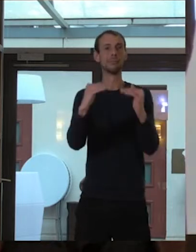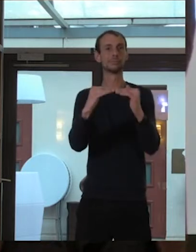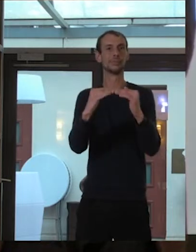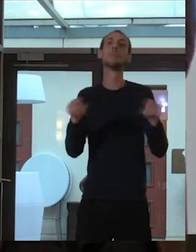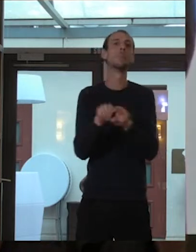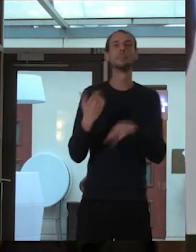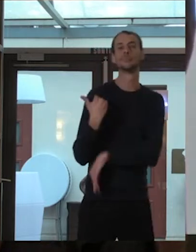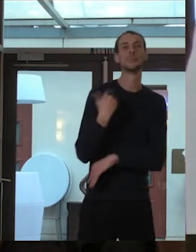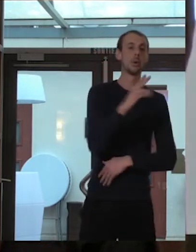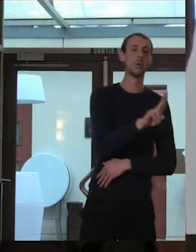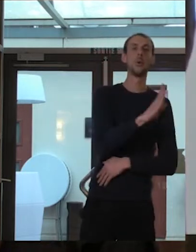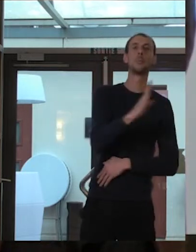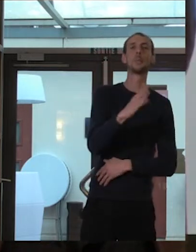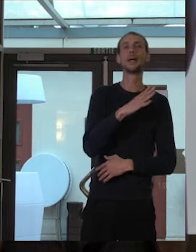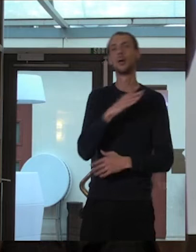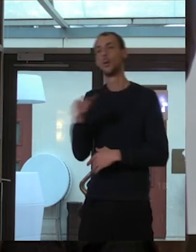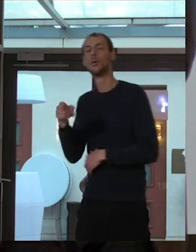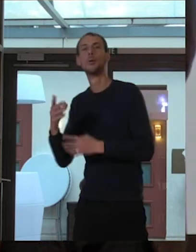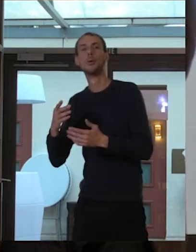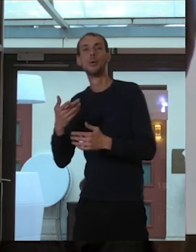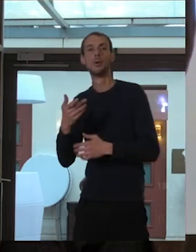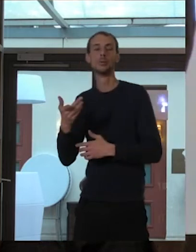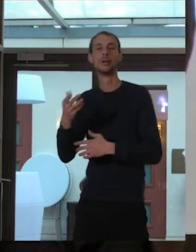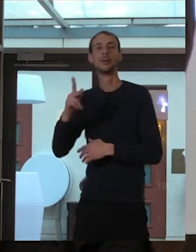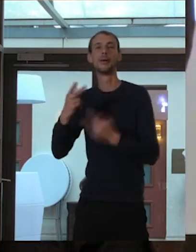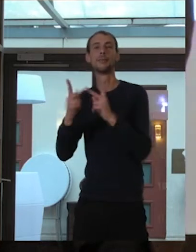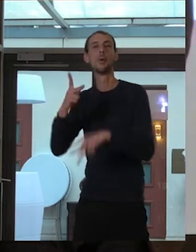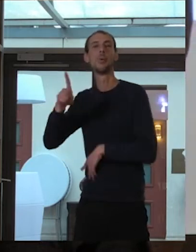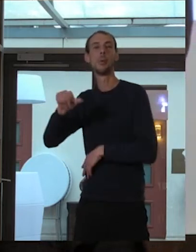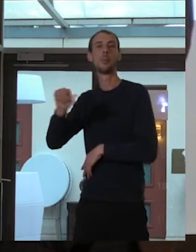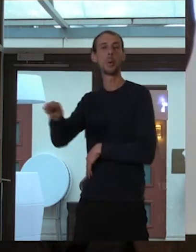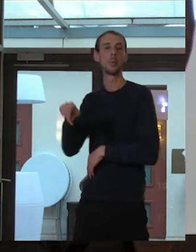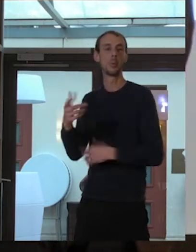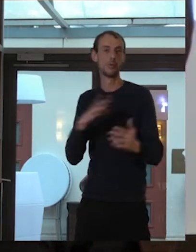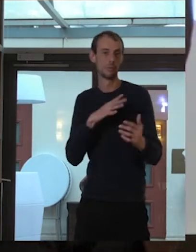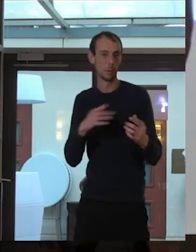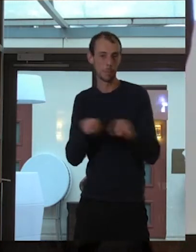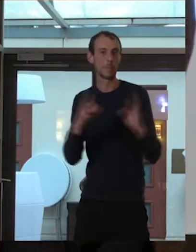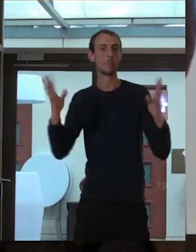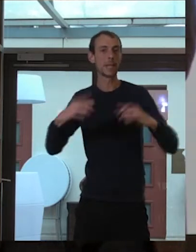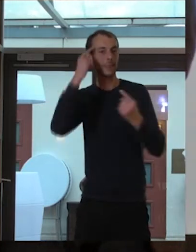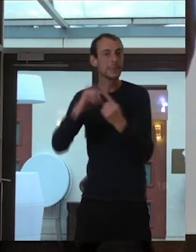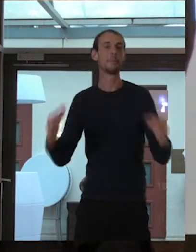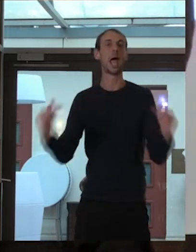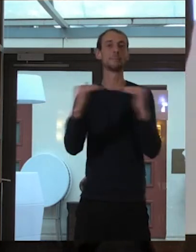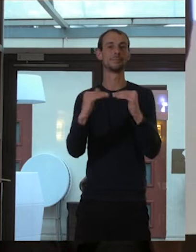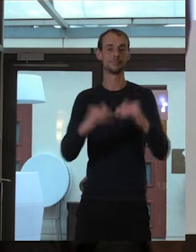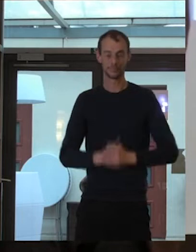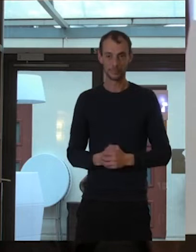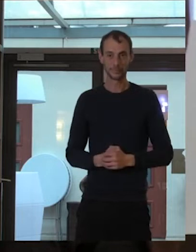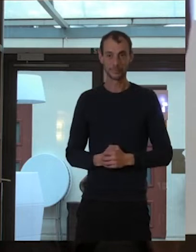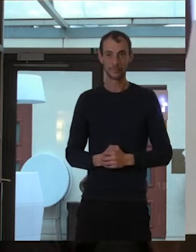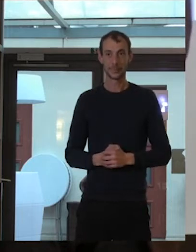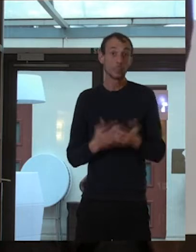on a besoin que ces clubs aussi montrent l'exemple. Et puis aussi, on a un tissu local qui